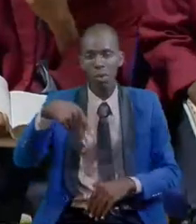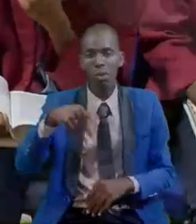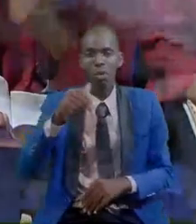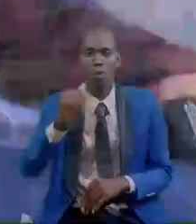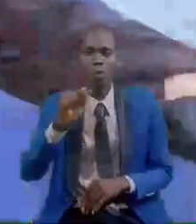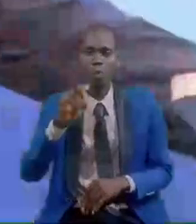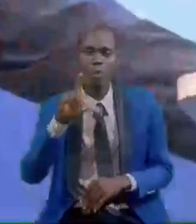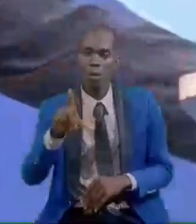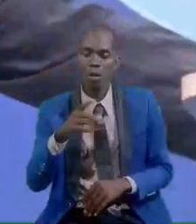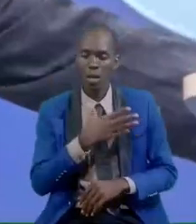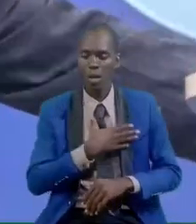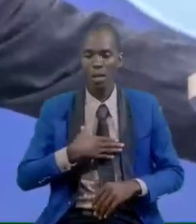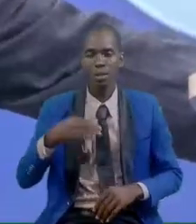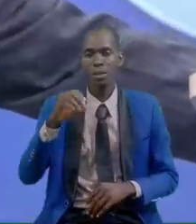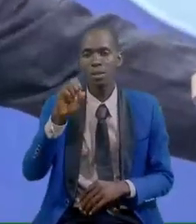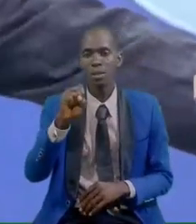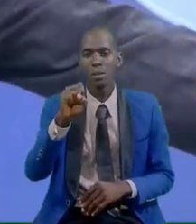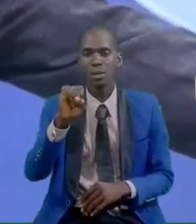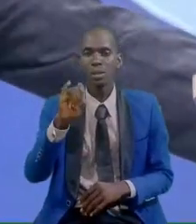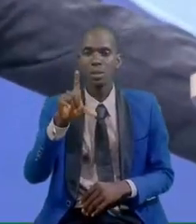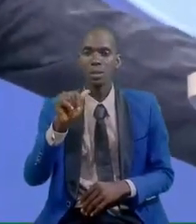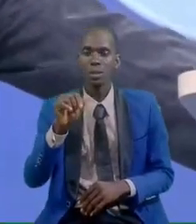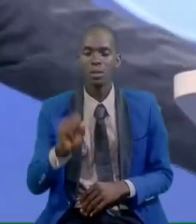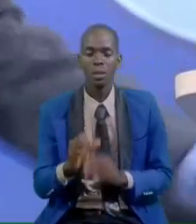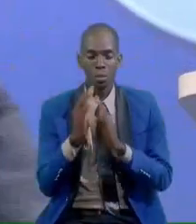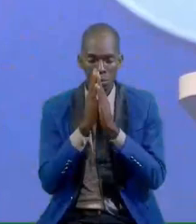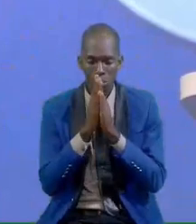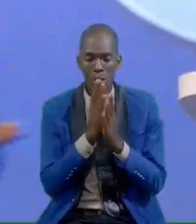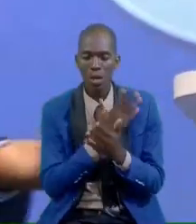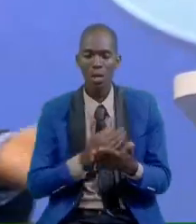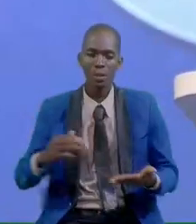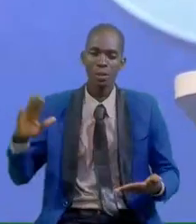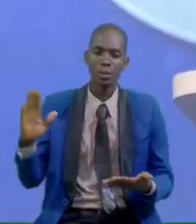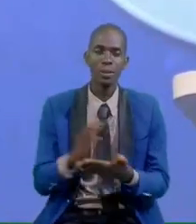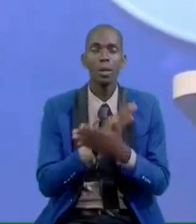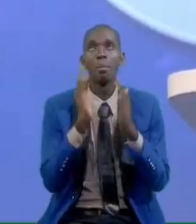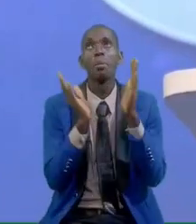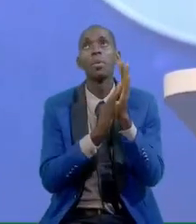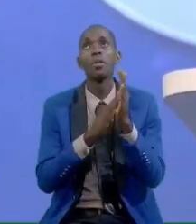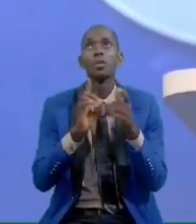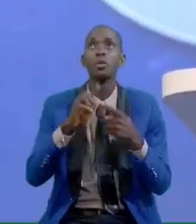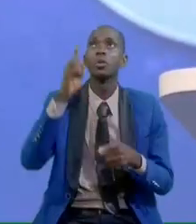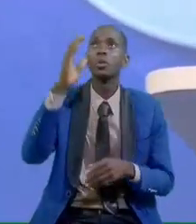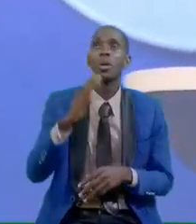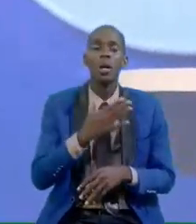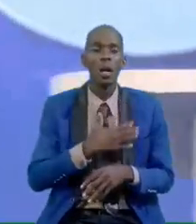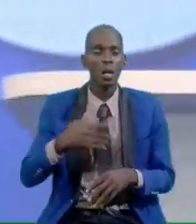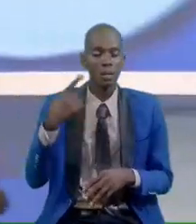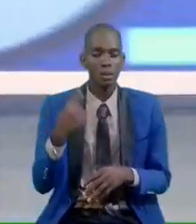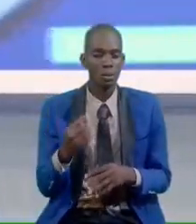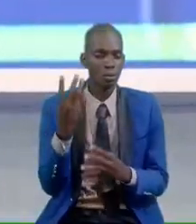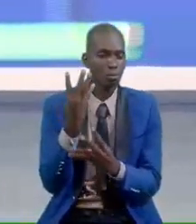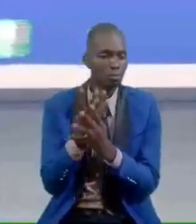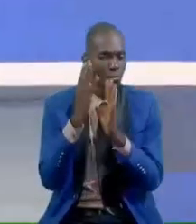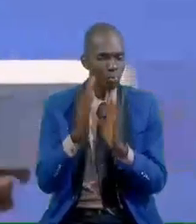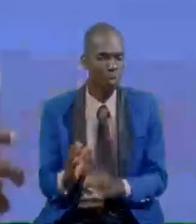Paul et Silas priaient et chantaient les louanges de Dieu. Et les prisonniers les entendaient.